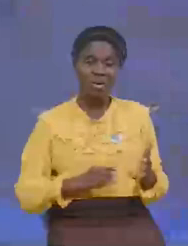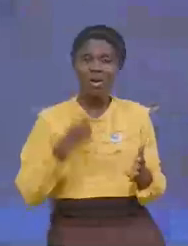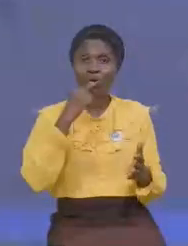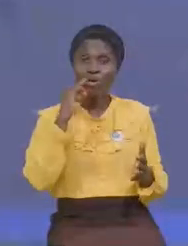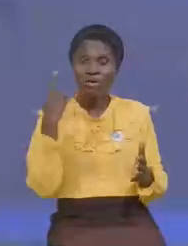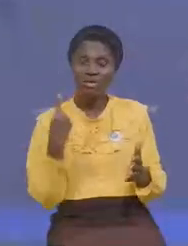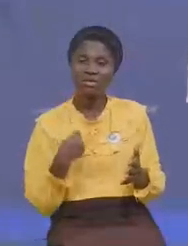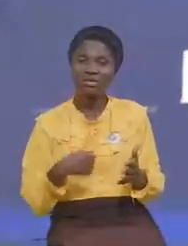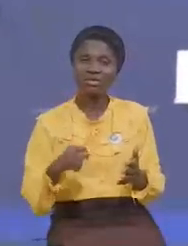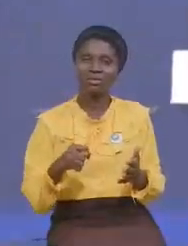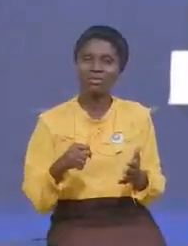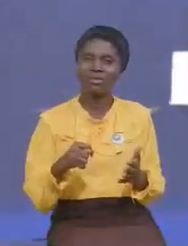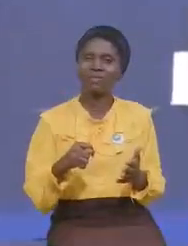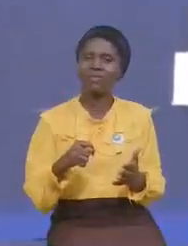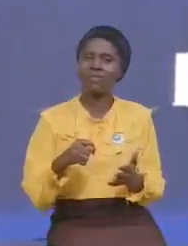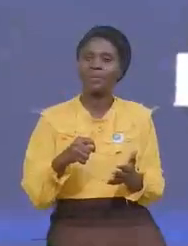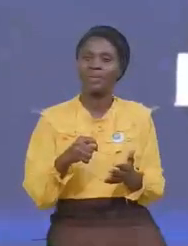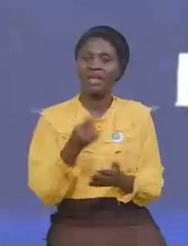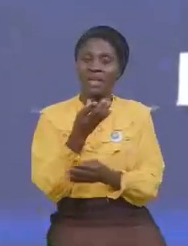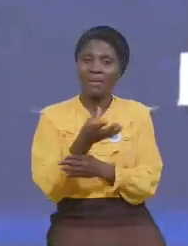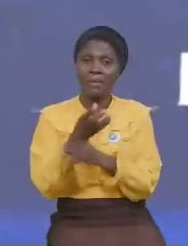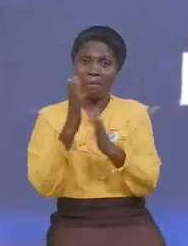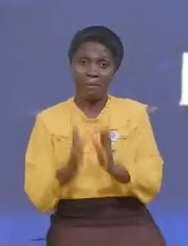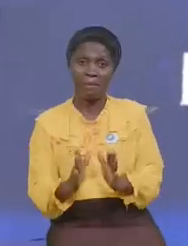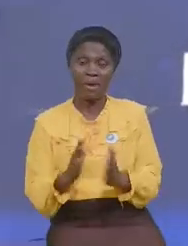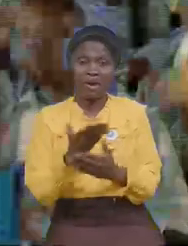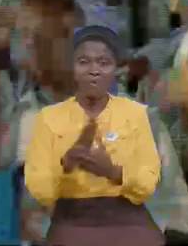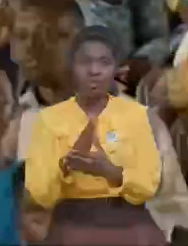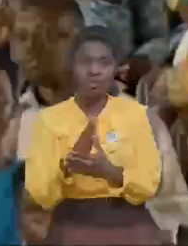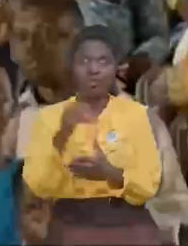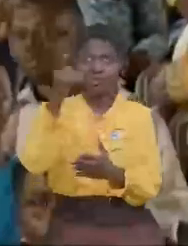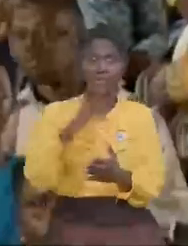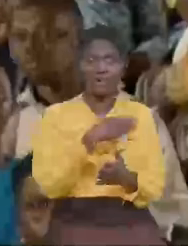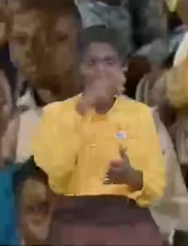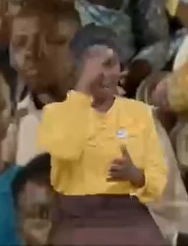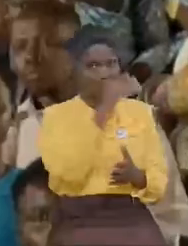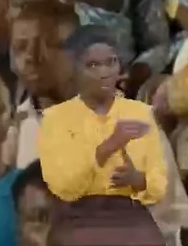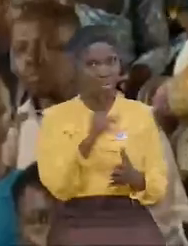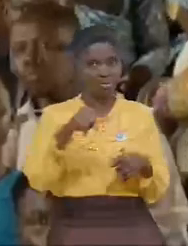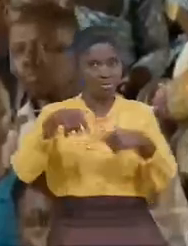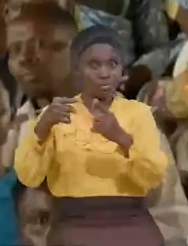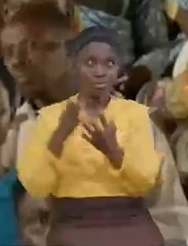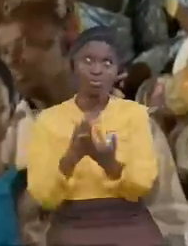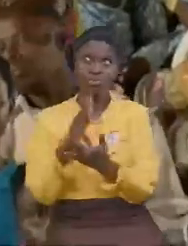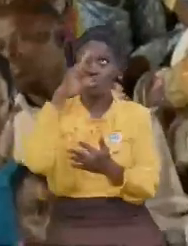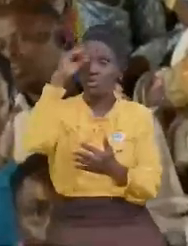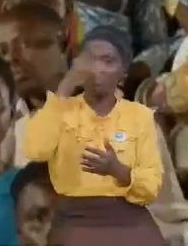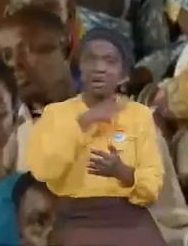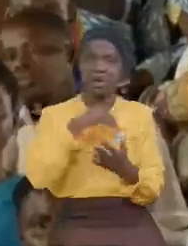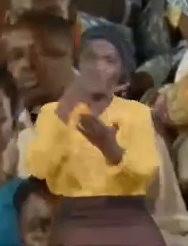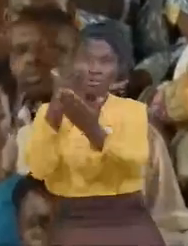le médiateur entre l'homme et Dieu, et par lui que tu vas passer pour atteindre le